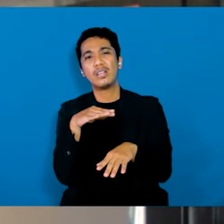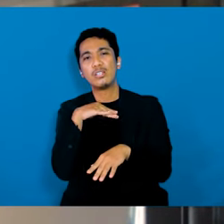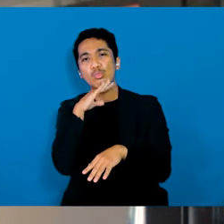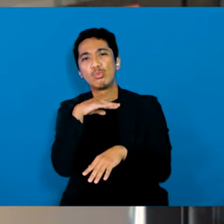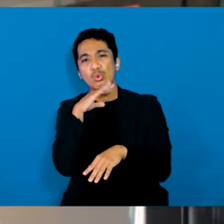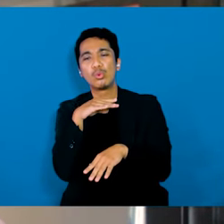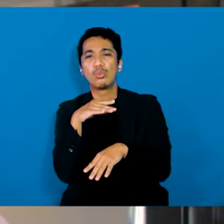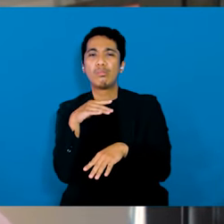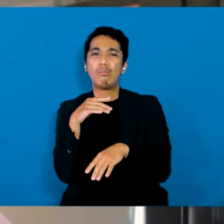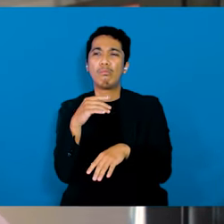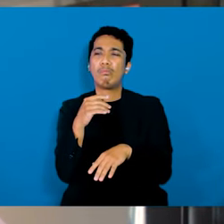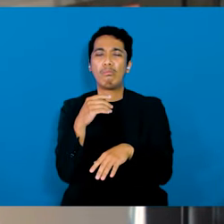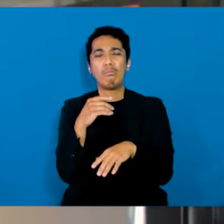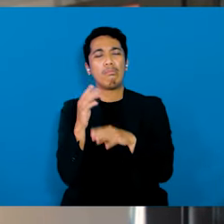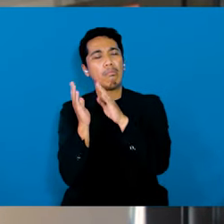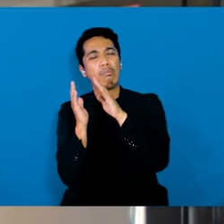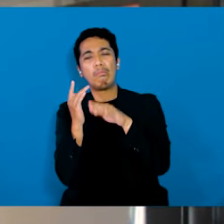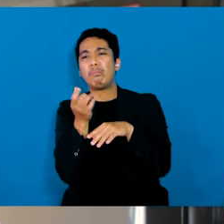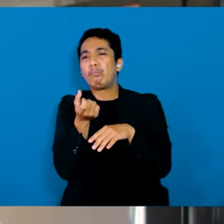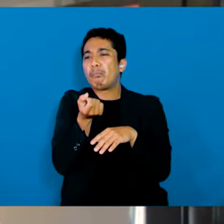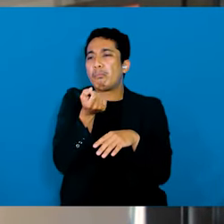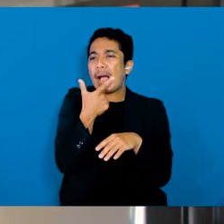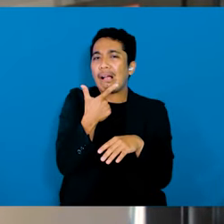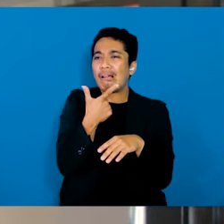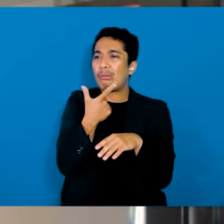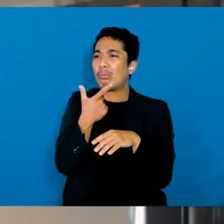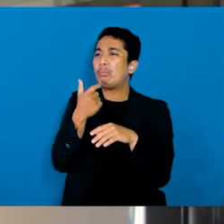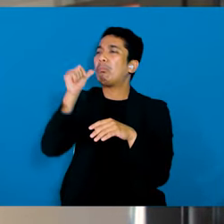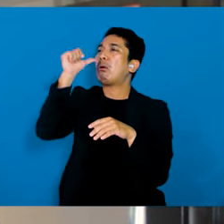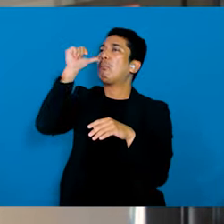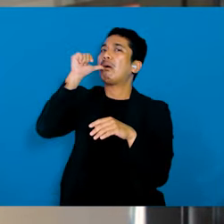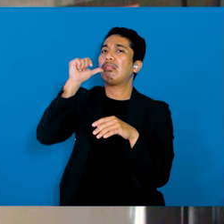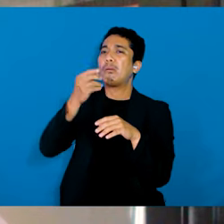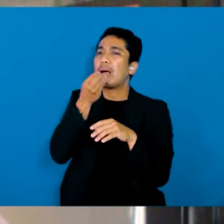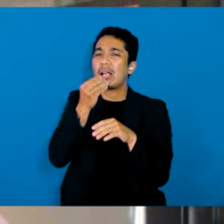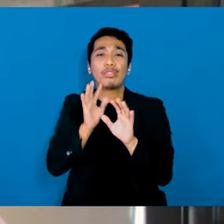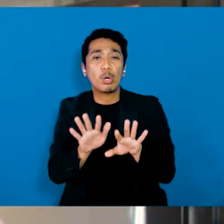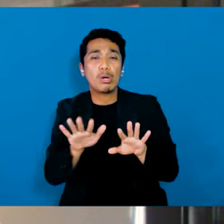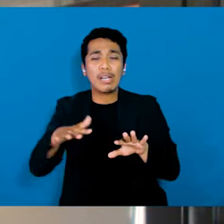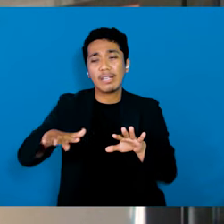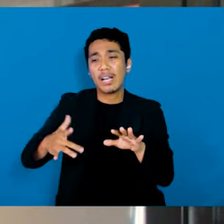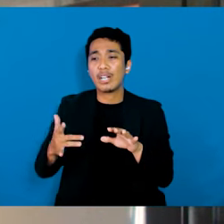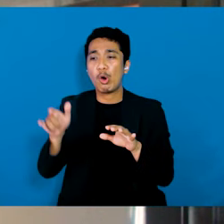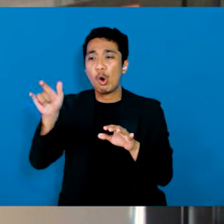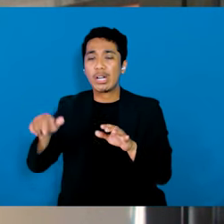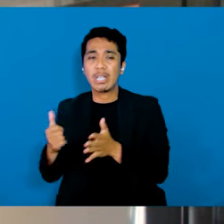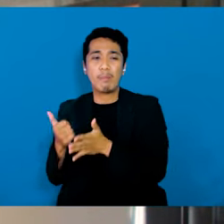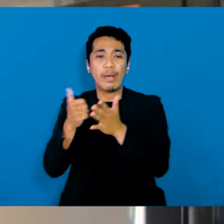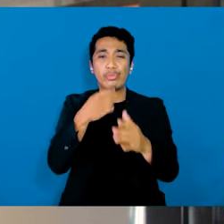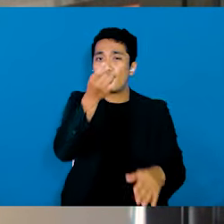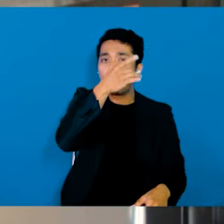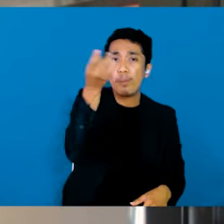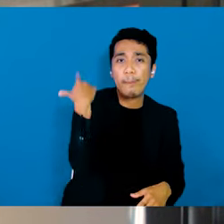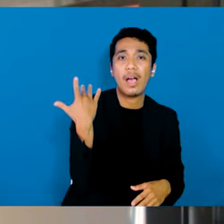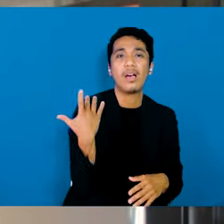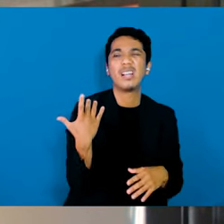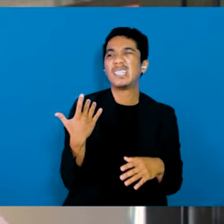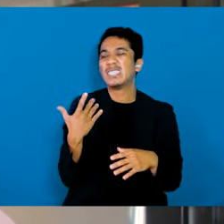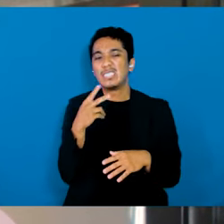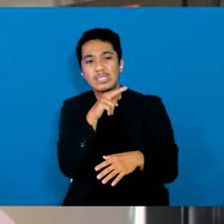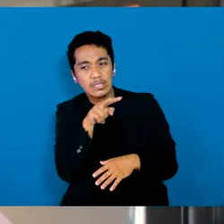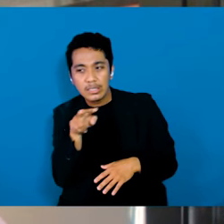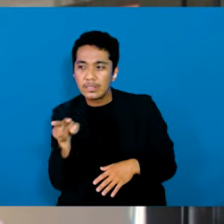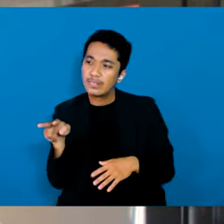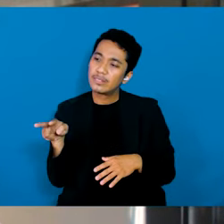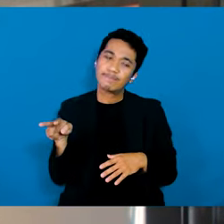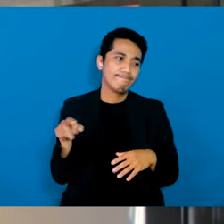nunggu antri minum obat sama makan, kadang-kadang pun yang kasih makan lupa gitu. Ini yang kemudian kok seperti